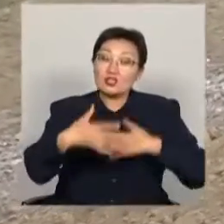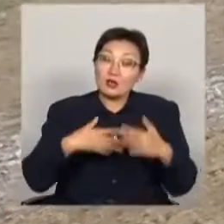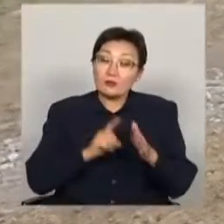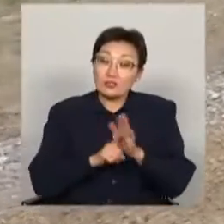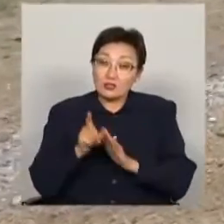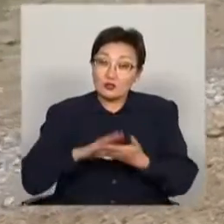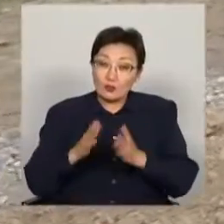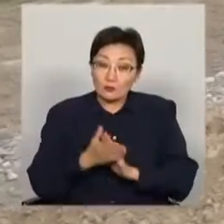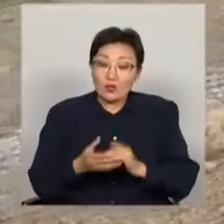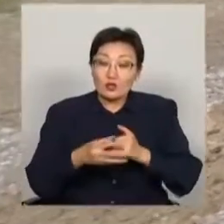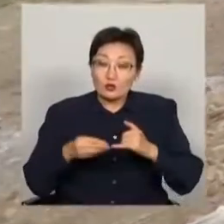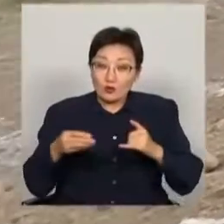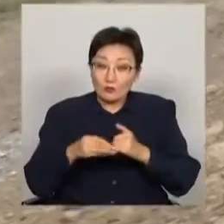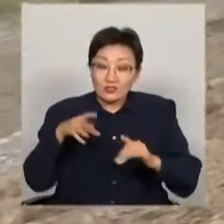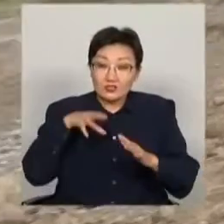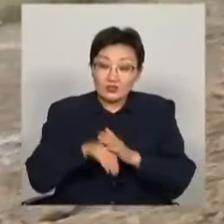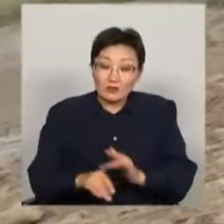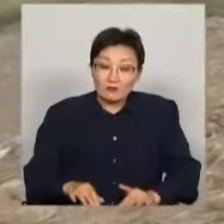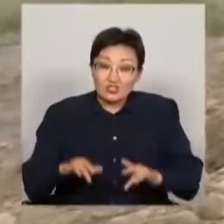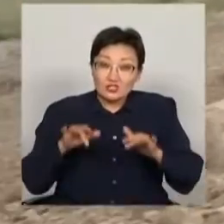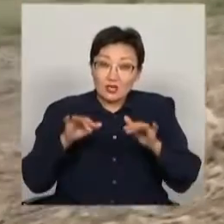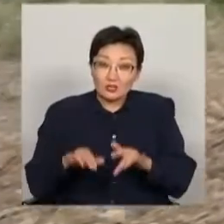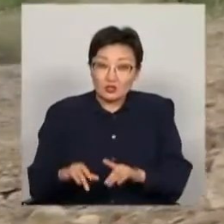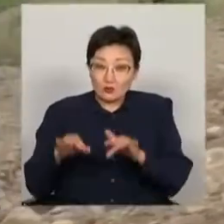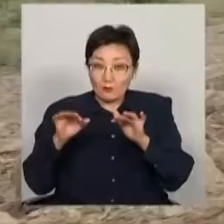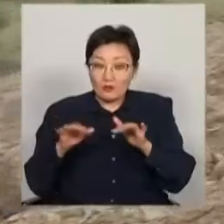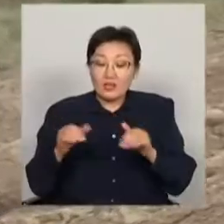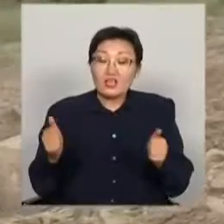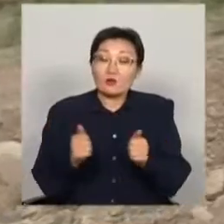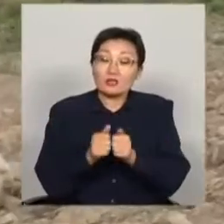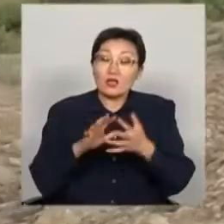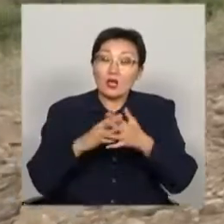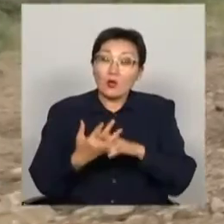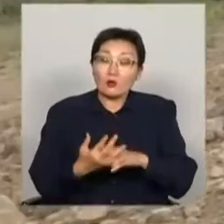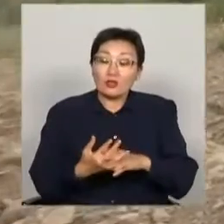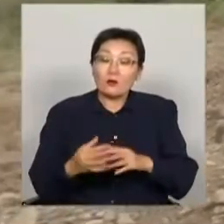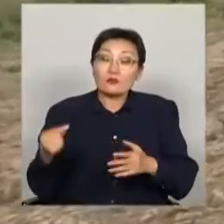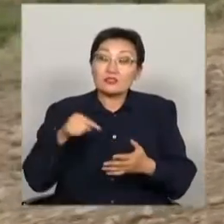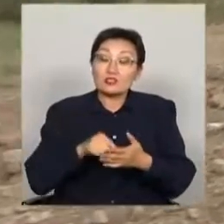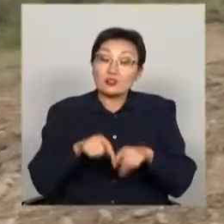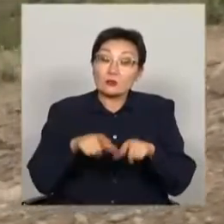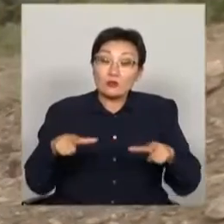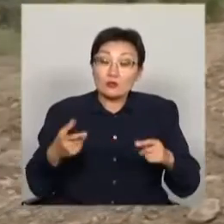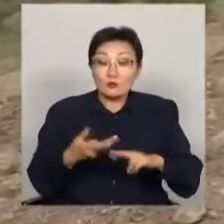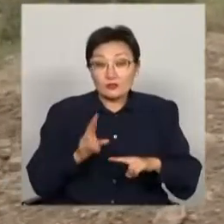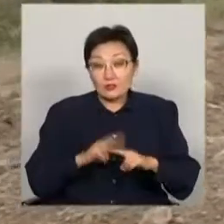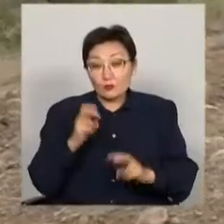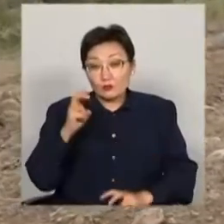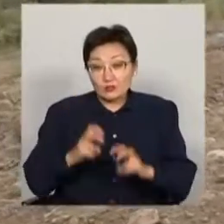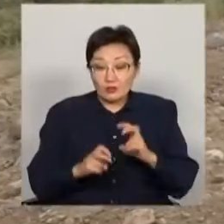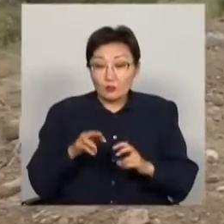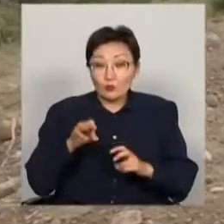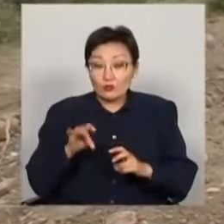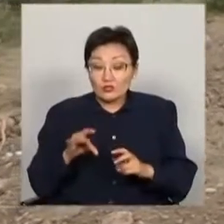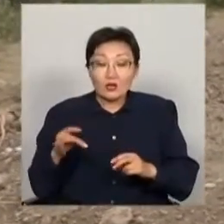мұндағы топырақ пен күл шаң-тозаң болып мына іргедегі ауылға барады. Тұрғындардың айтуынша, бұл өндірістік